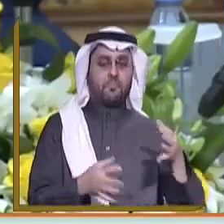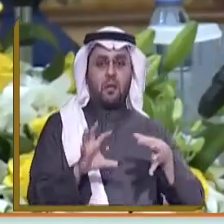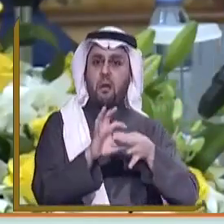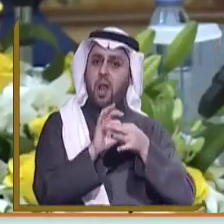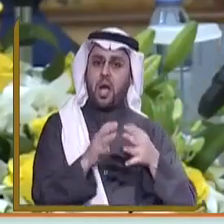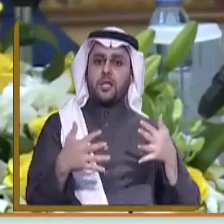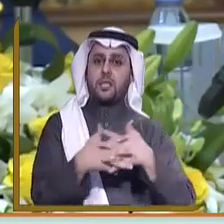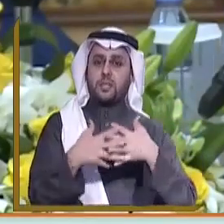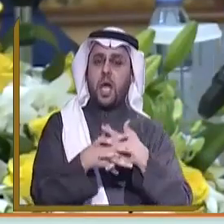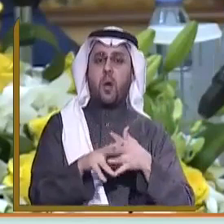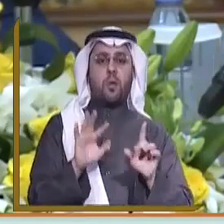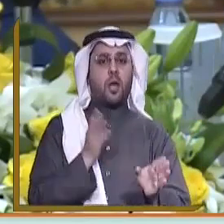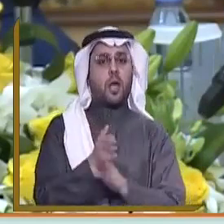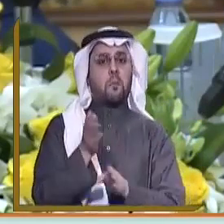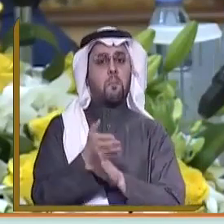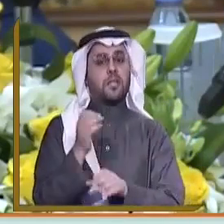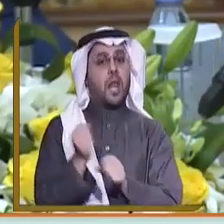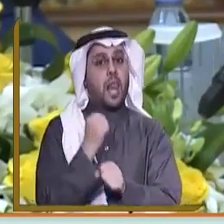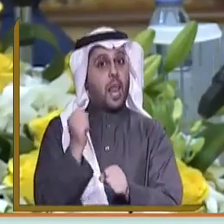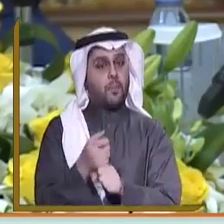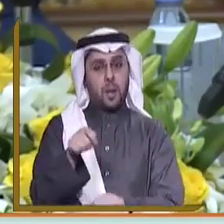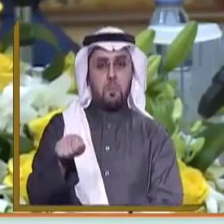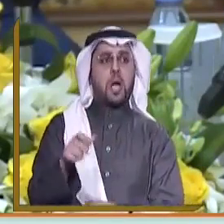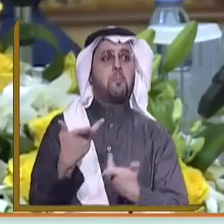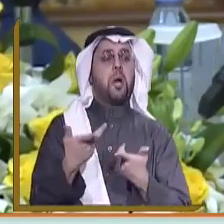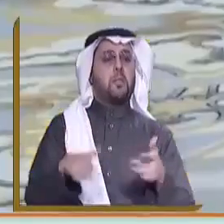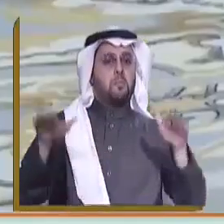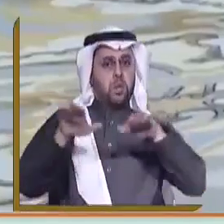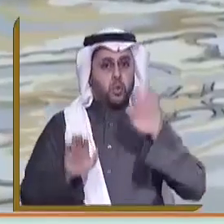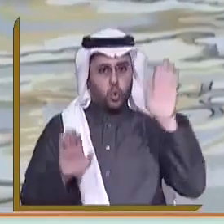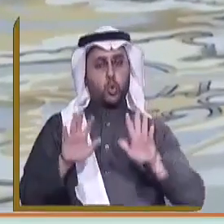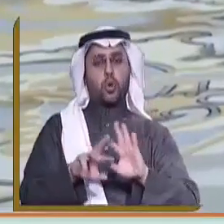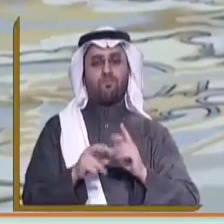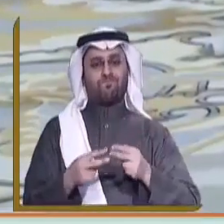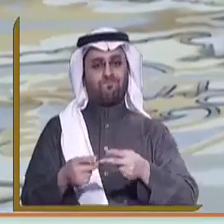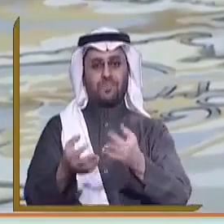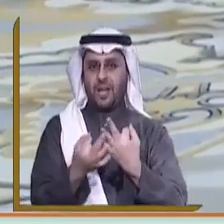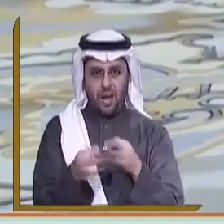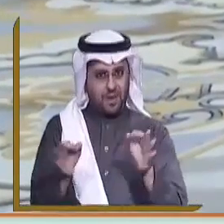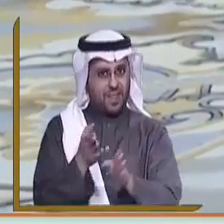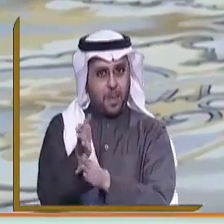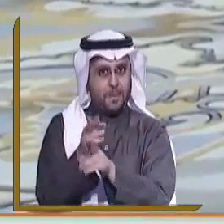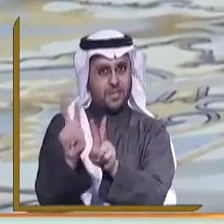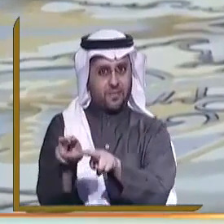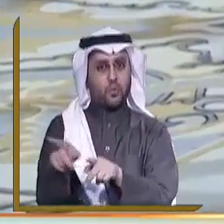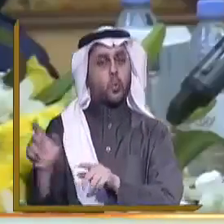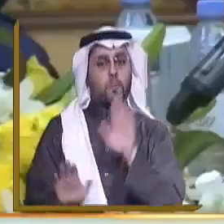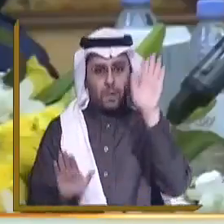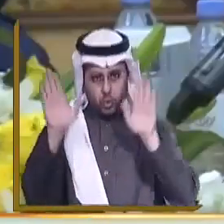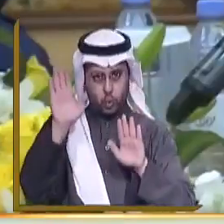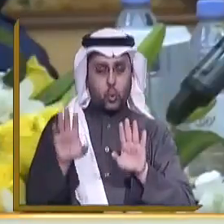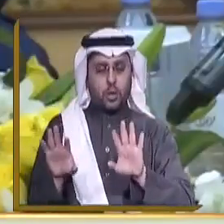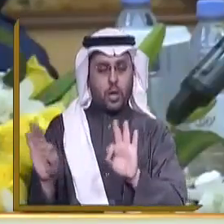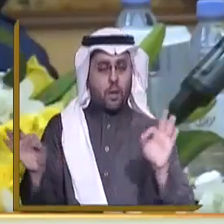التعاون البناه على صعيد العمل البرلماني الثنائي بين المجلسين وسبل تعزيز العلاقات البرلمانيه